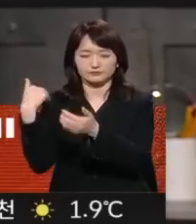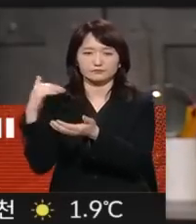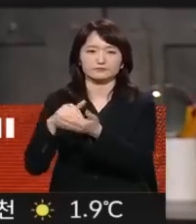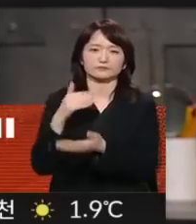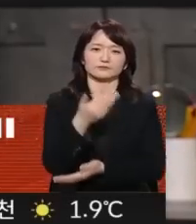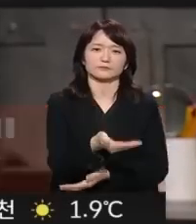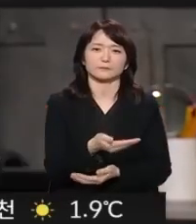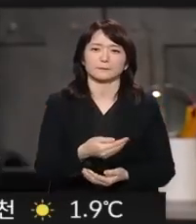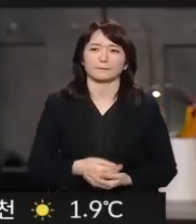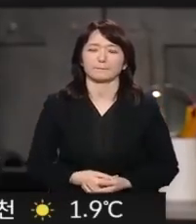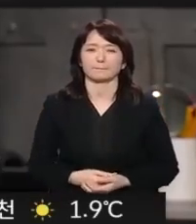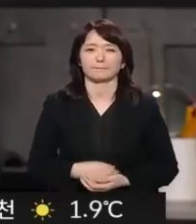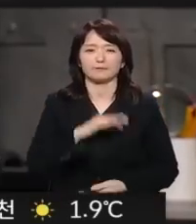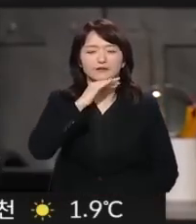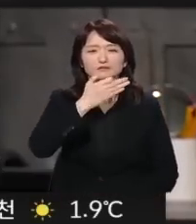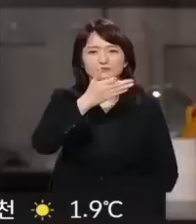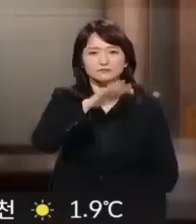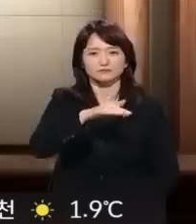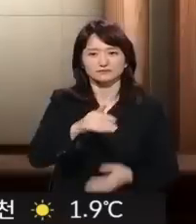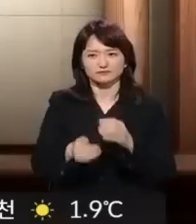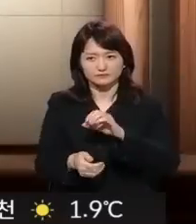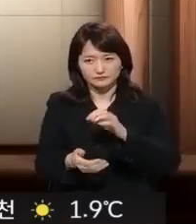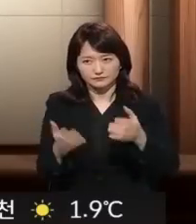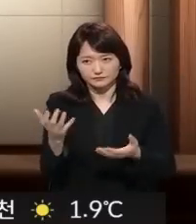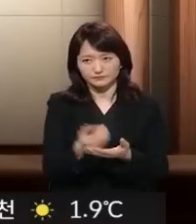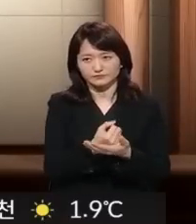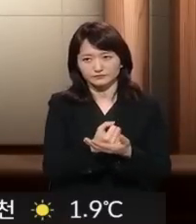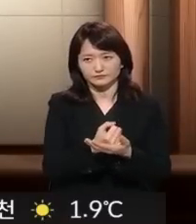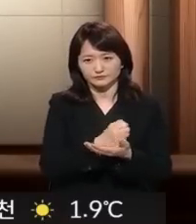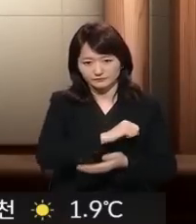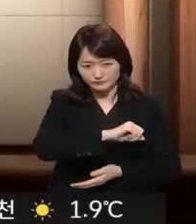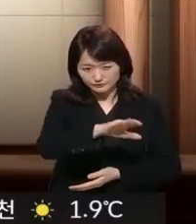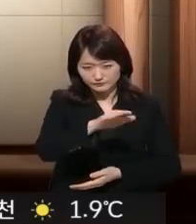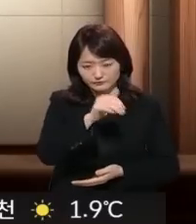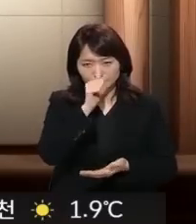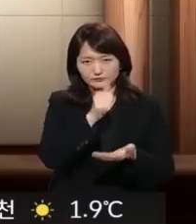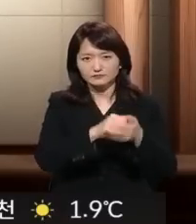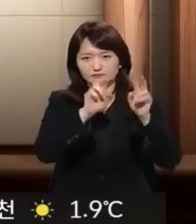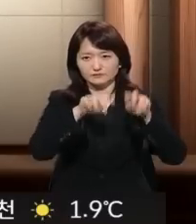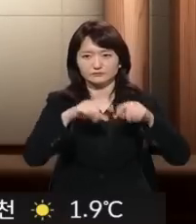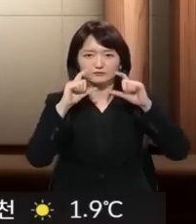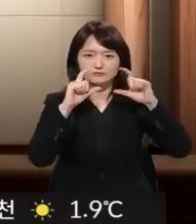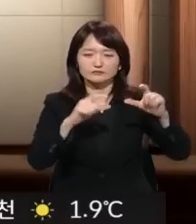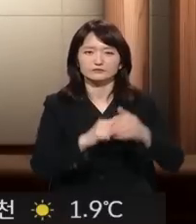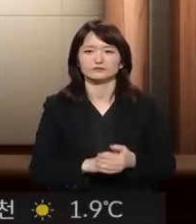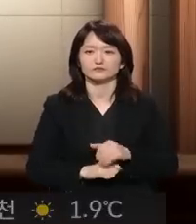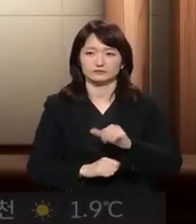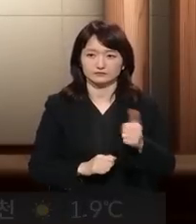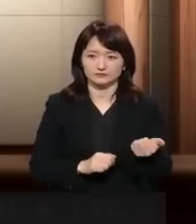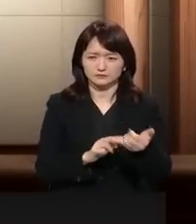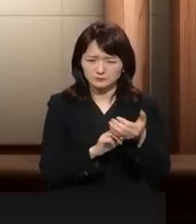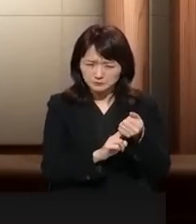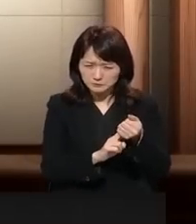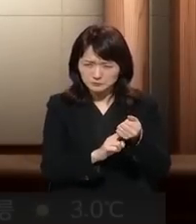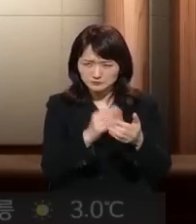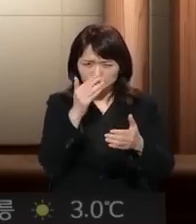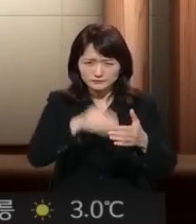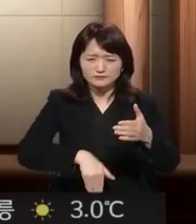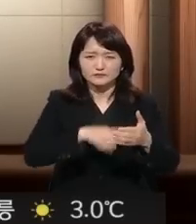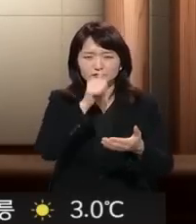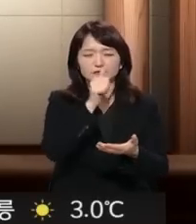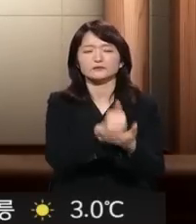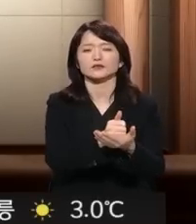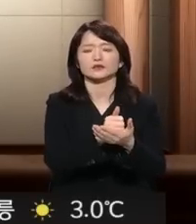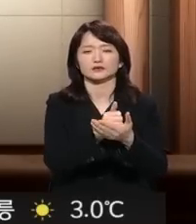나왔냐면 미성년자 약치는 무죄 그 다음에 사채 은닉 미소는 유저를 했는데요 대부분은 이렇게 말하고 있습니다